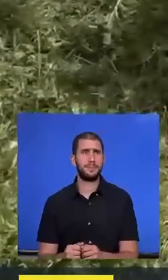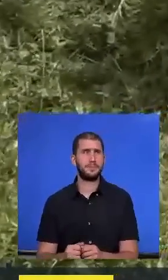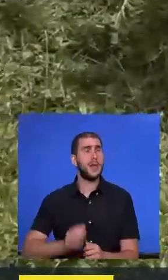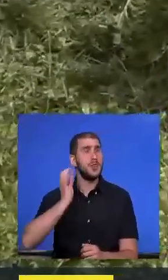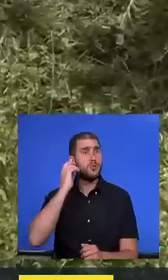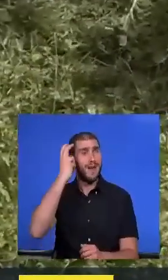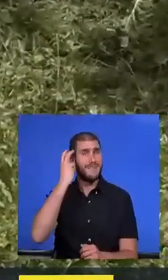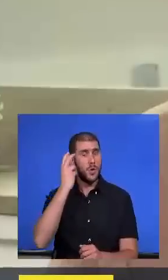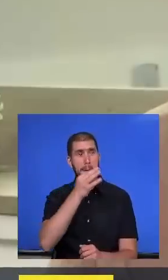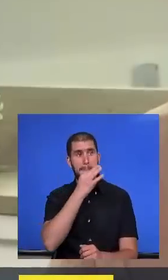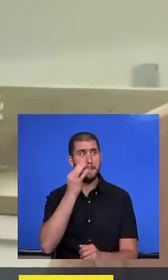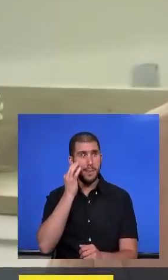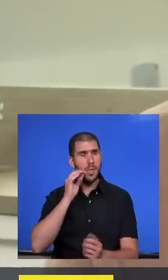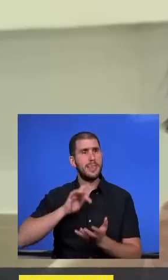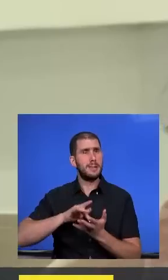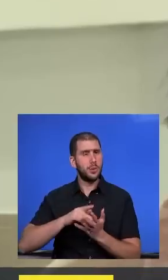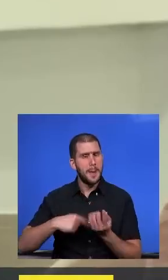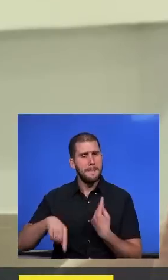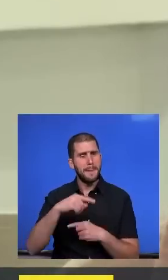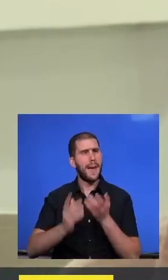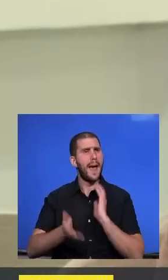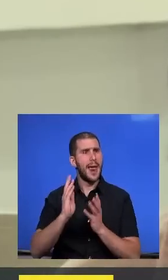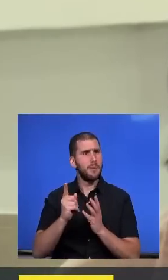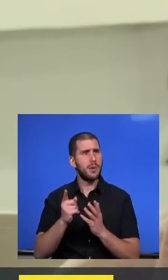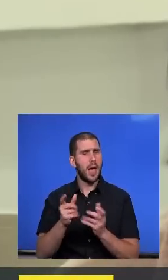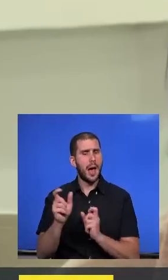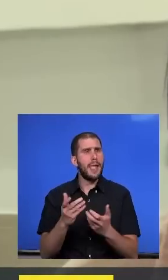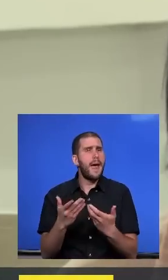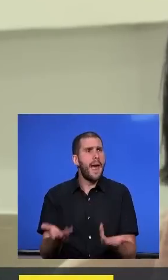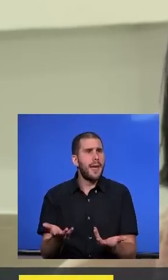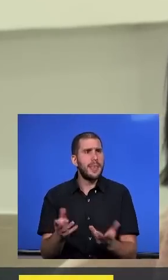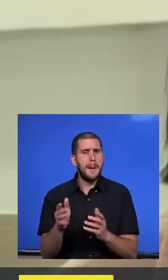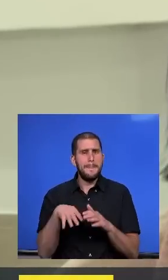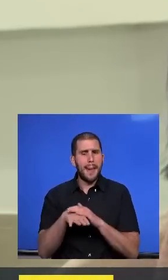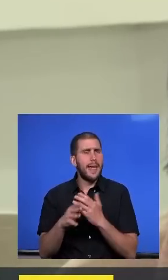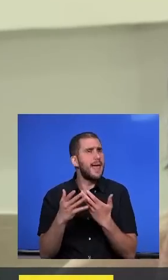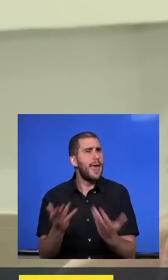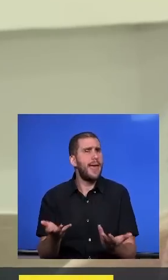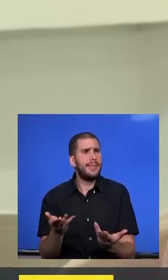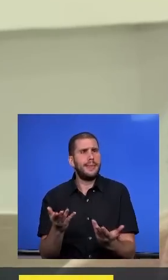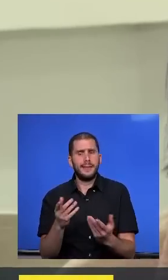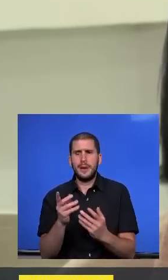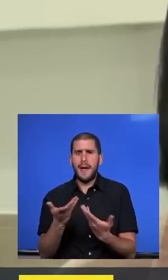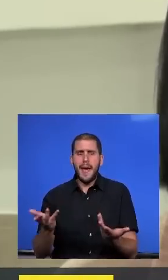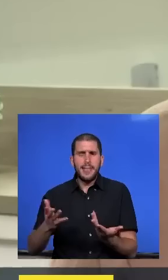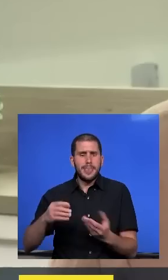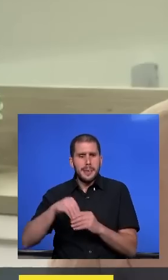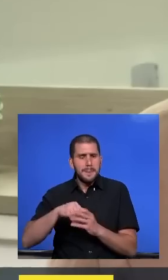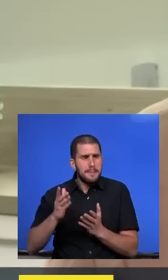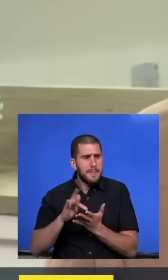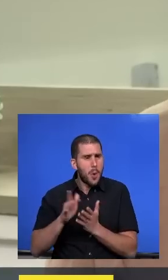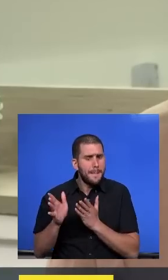הנשים הערביות הלבדות נמצאות במעגלי אלימות עם חסרות הגנה. אין להם מקלט. להם מערכת